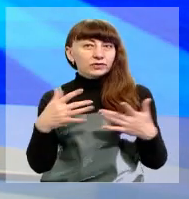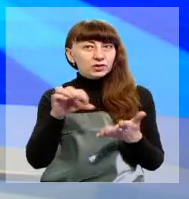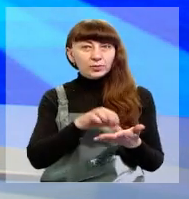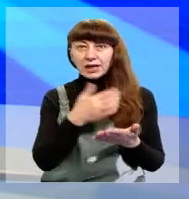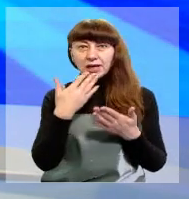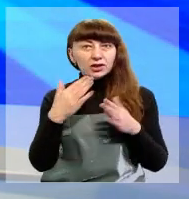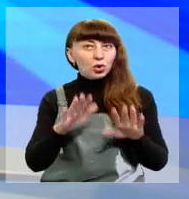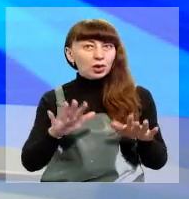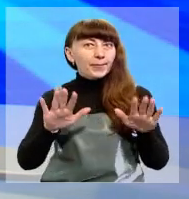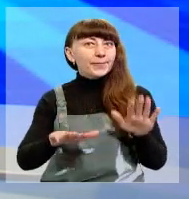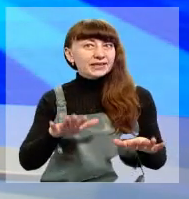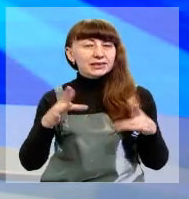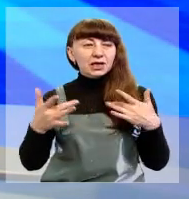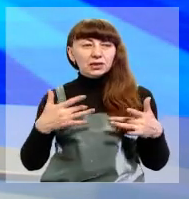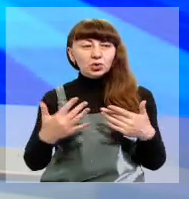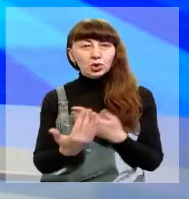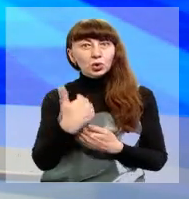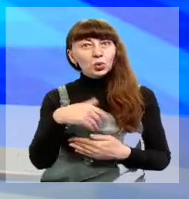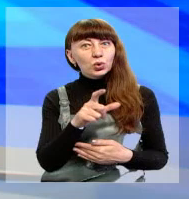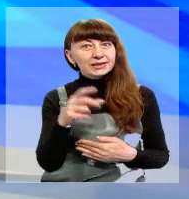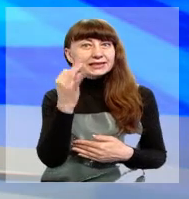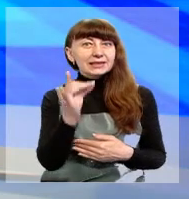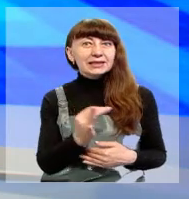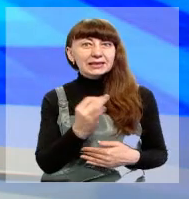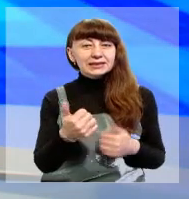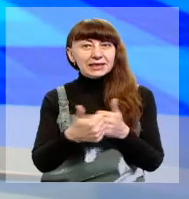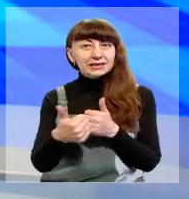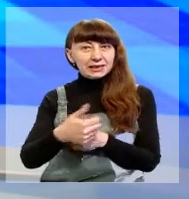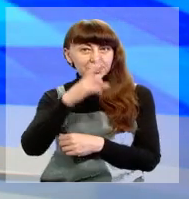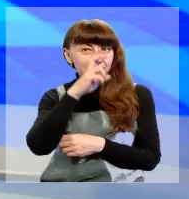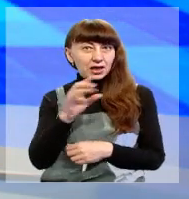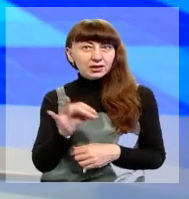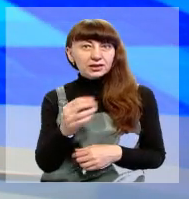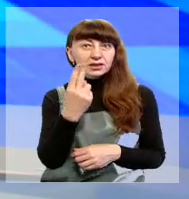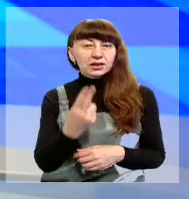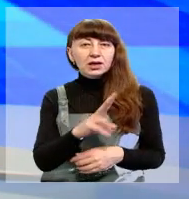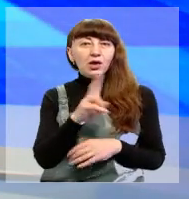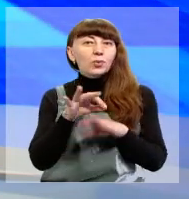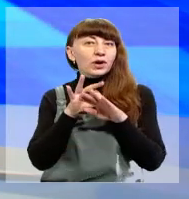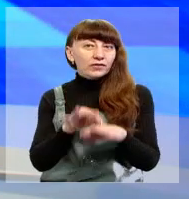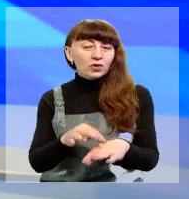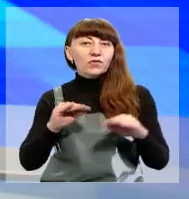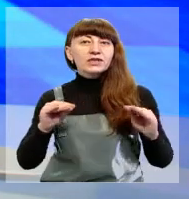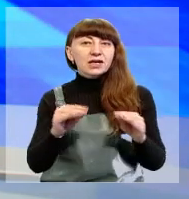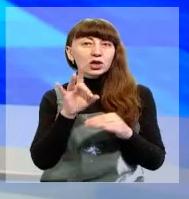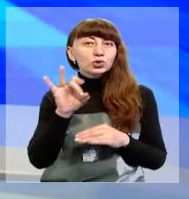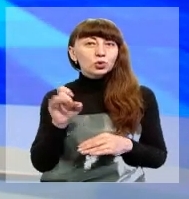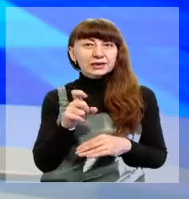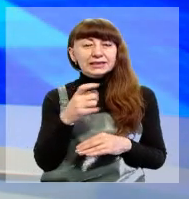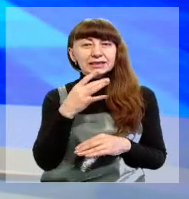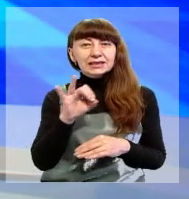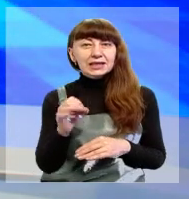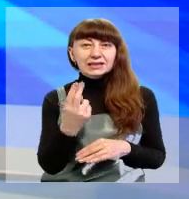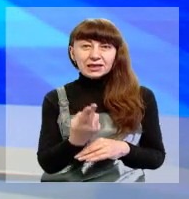не только местные артисты, но и гости из столицы и даже из соседних стран. О том, как прошел фестиваль тюркских этносов, расскажет